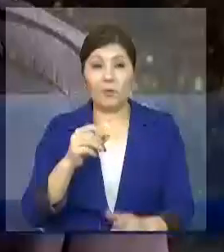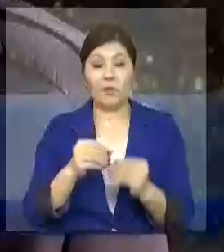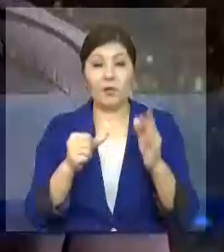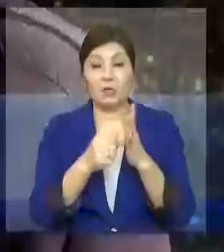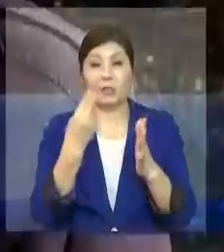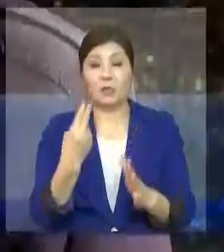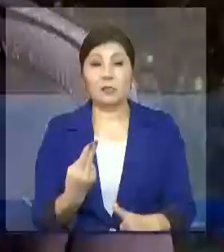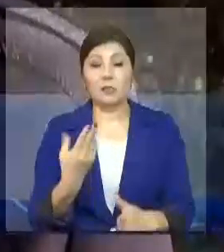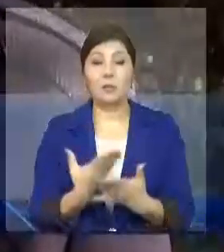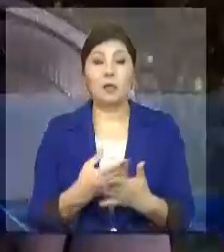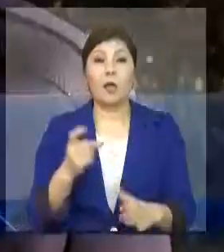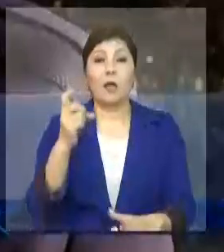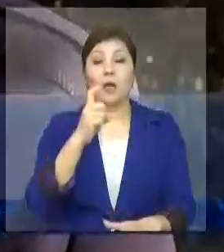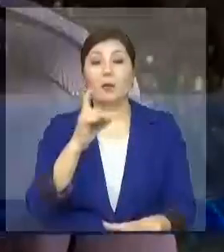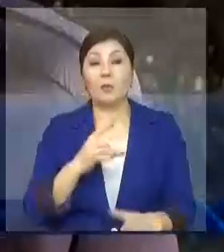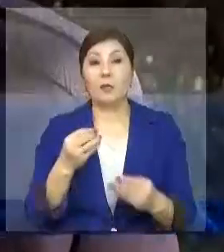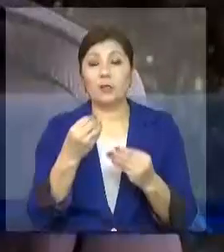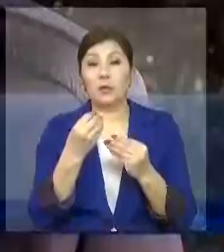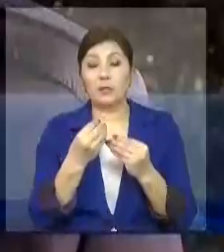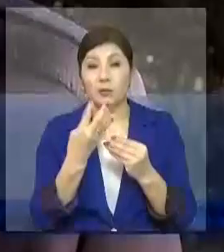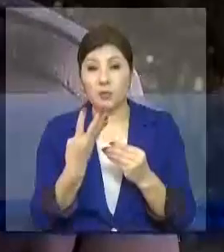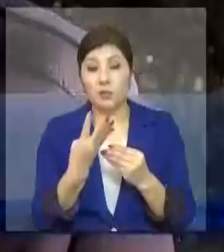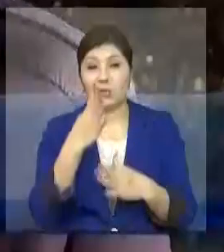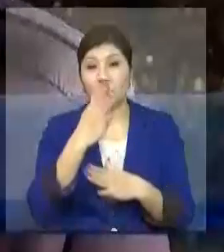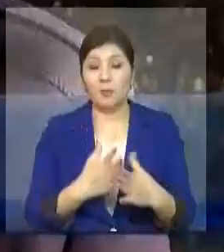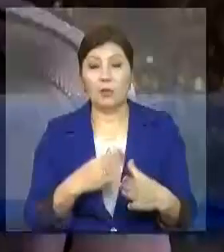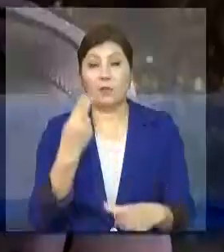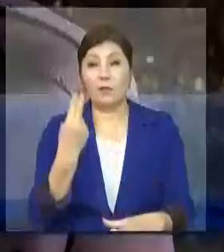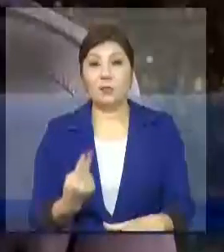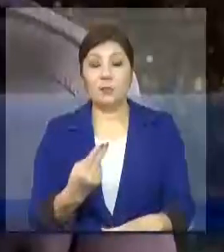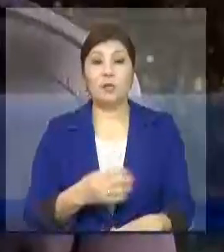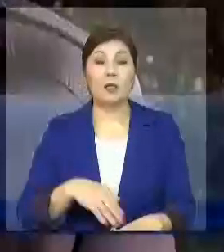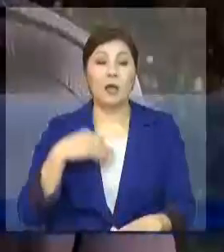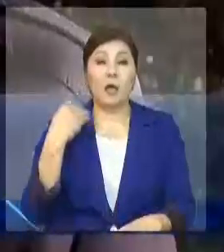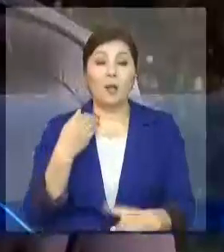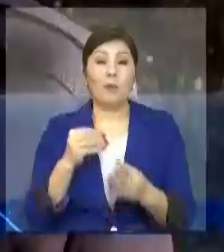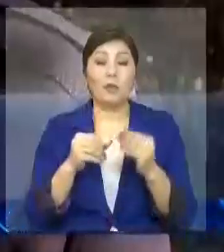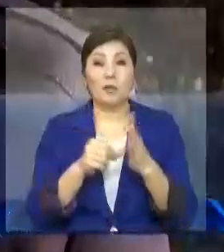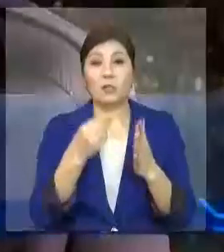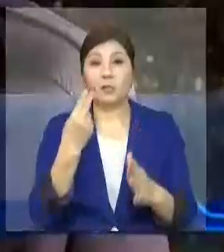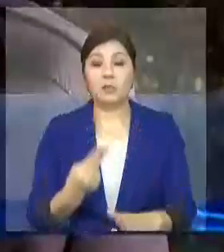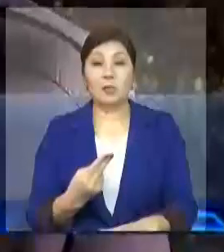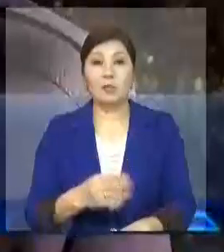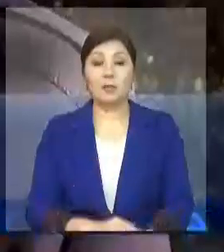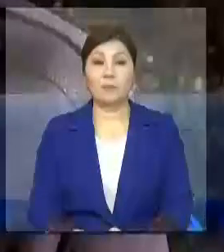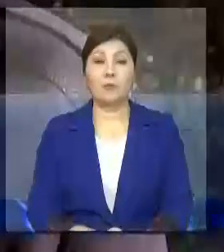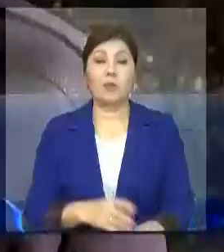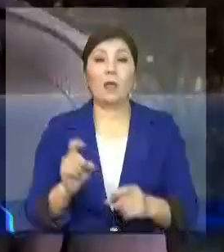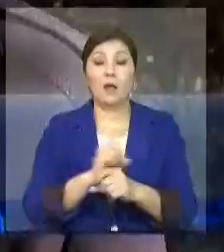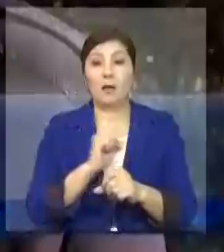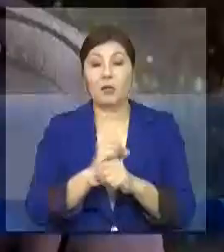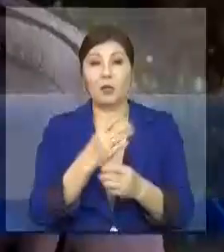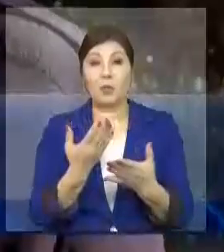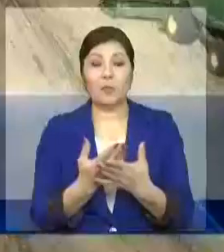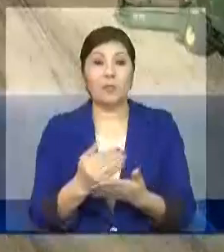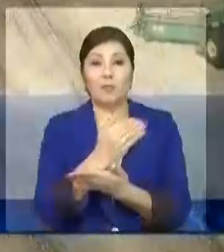16 центнеров. В Хромтауском районе 14,5 центнеров, а в областном центре около 16 центнеров с гектара. Картофель в регионе